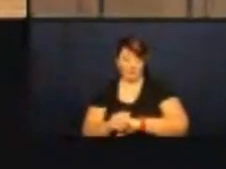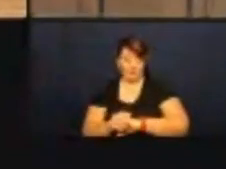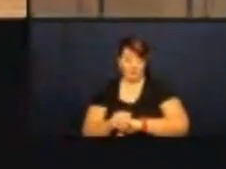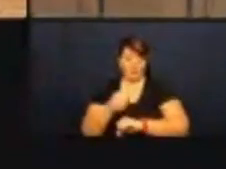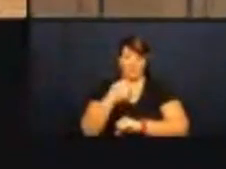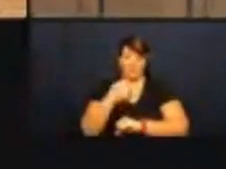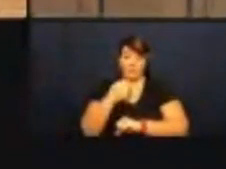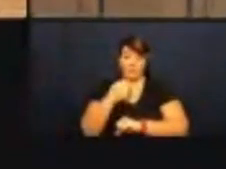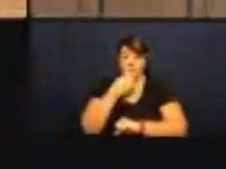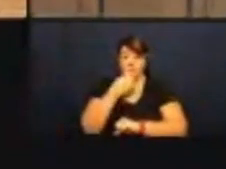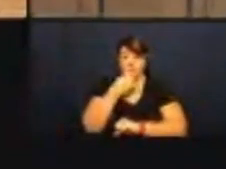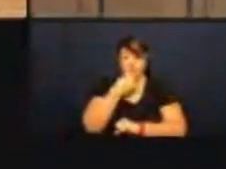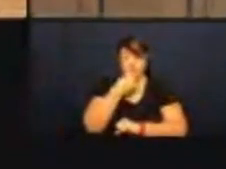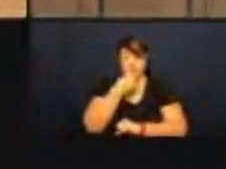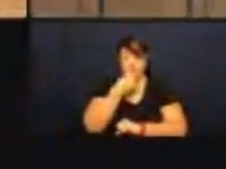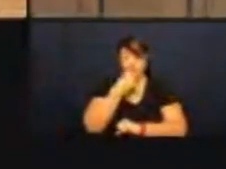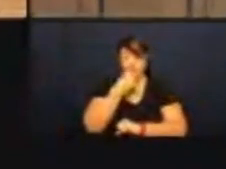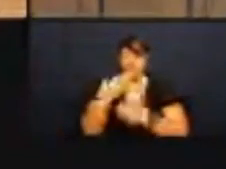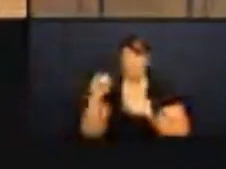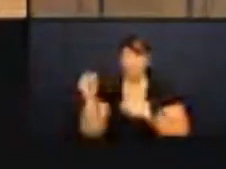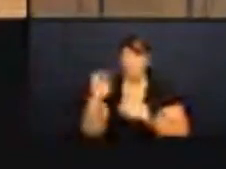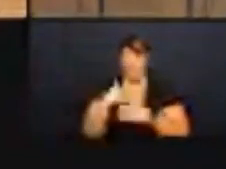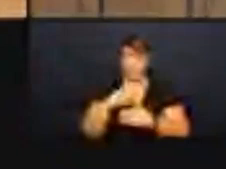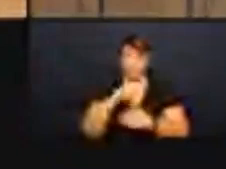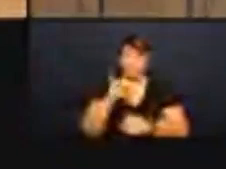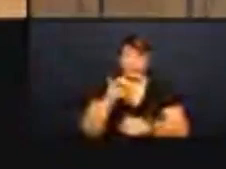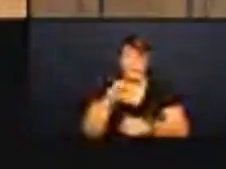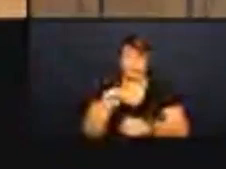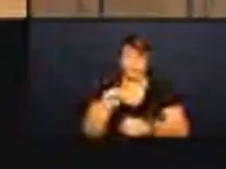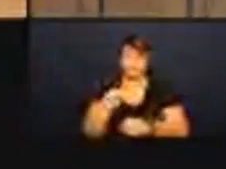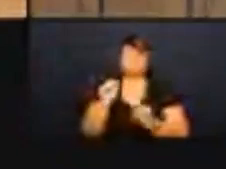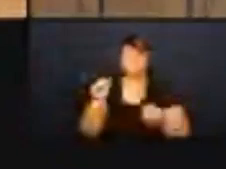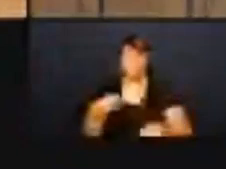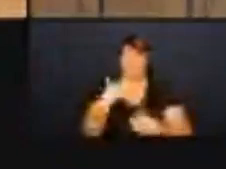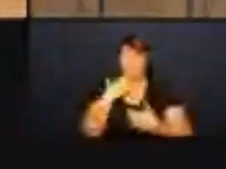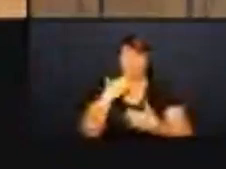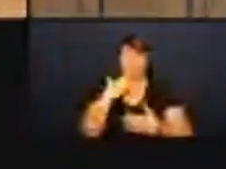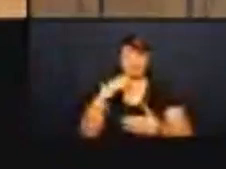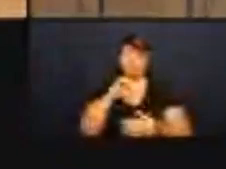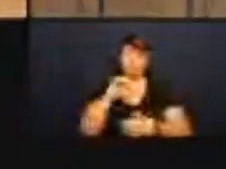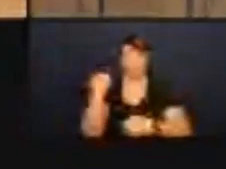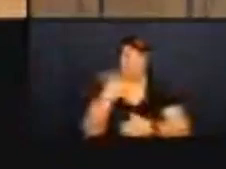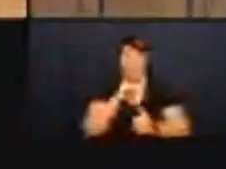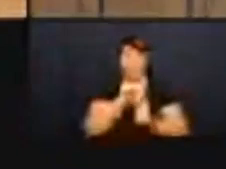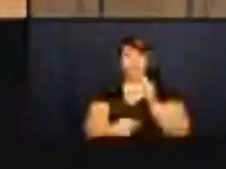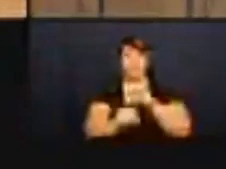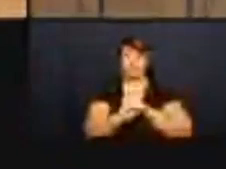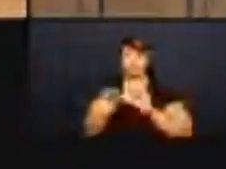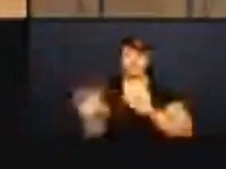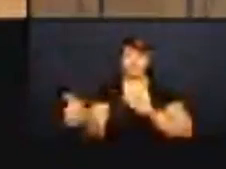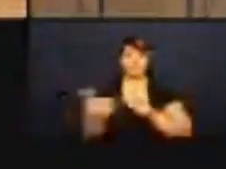Juni? Wote wanaunga mkono tafadhali inueni mkono. Asanteni, kila mtu amepitisha.